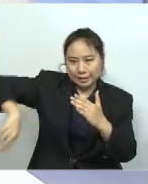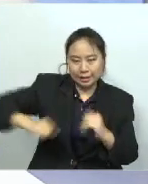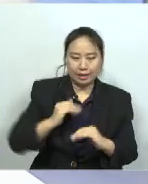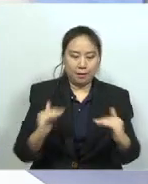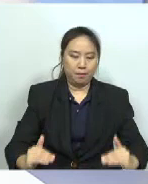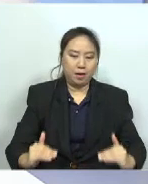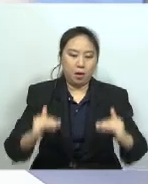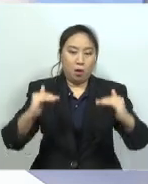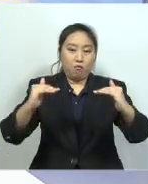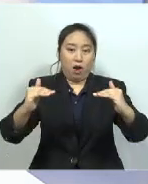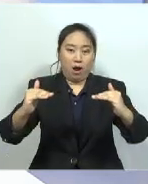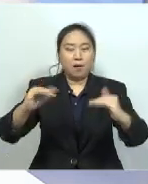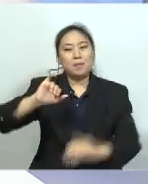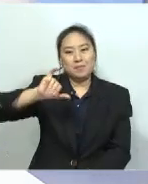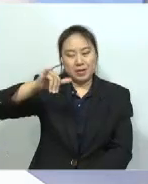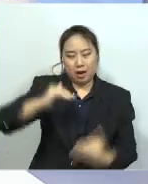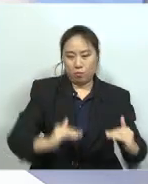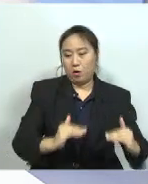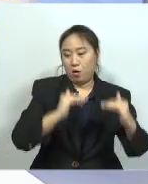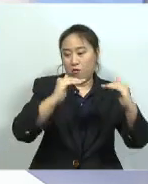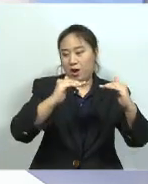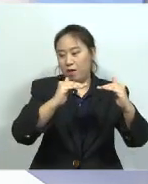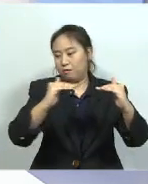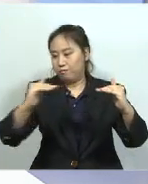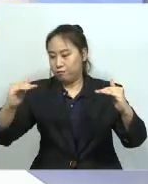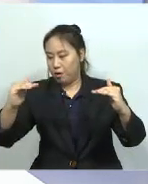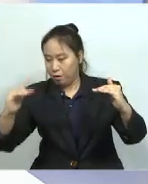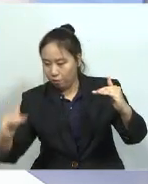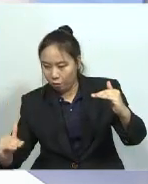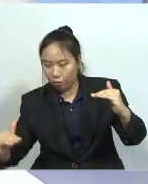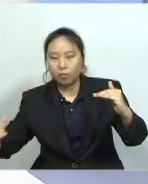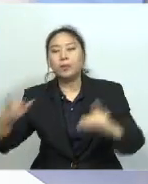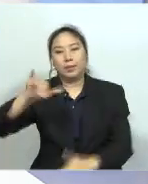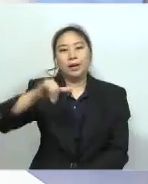อยฟ้าบางช่วงบางตอนอาจจะไม่ใช่ลอยฟ้าก็ได้นะครับถ้าเกิดทางเนี่ยมันสามารถไปได้อยู่แล้วนะครับ